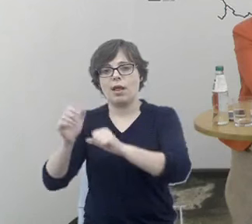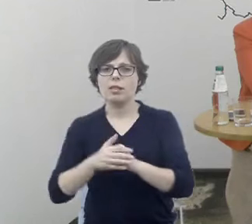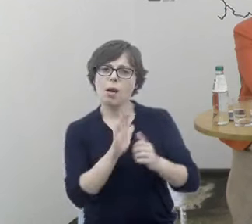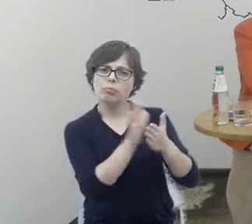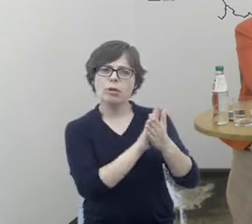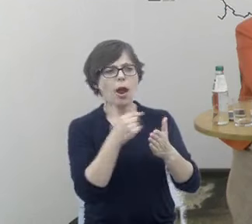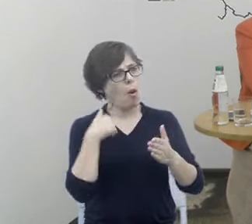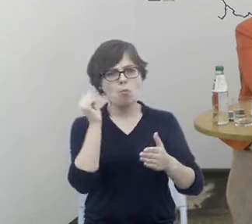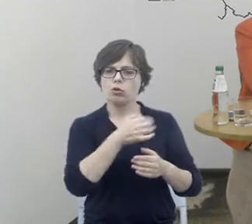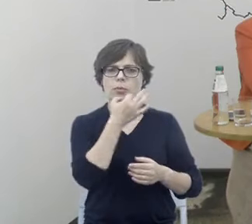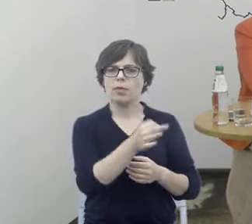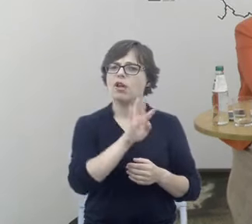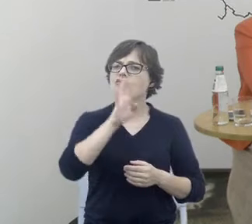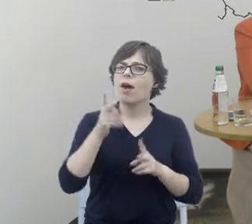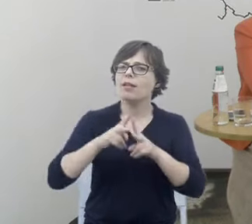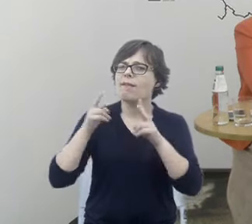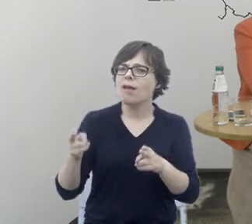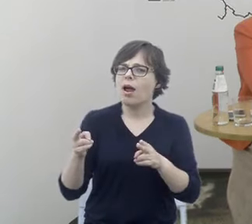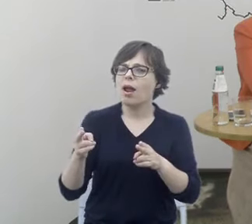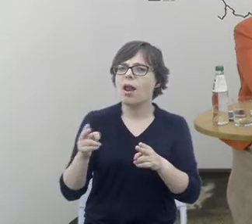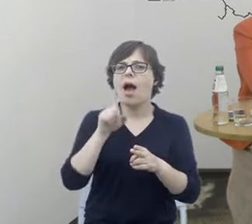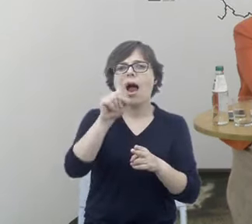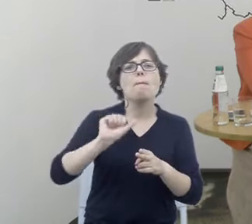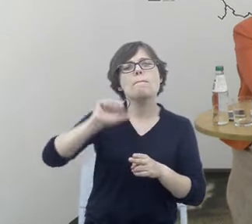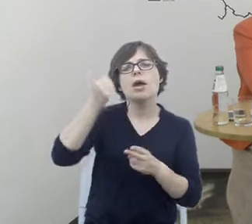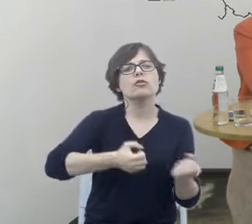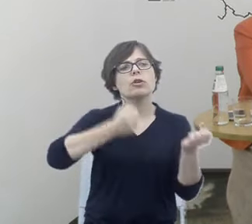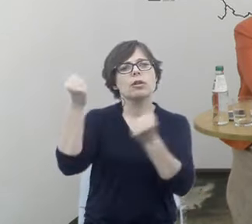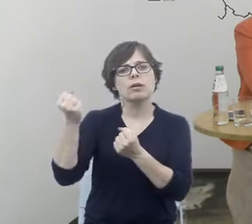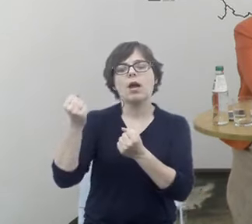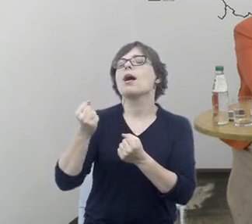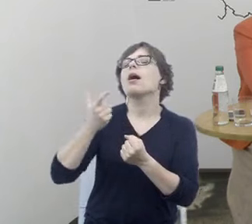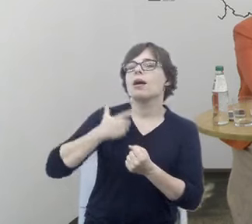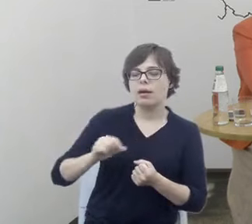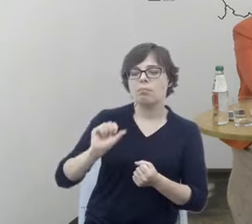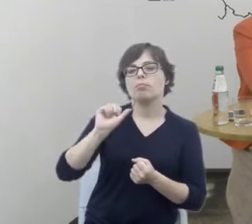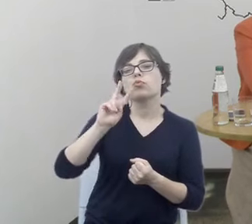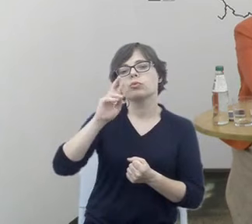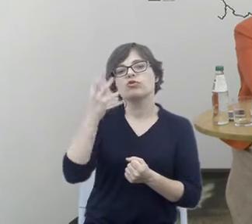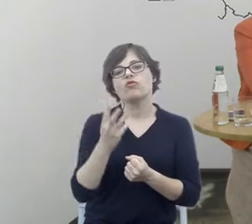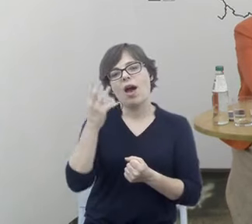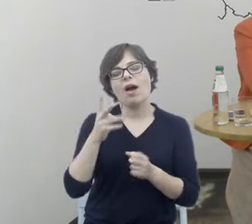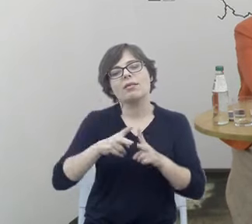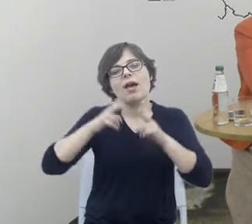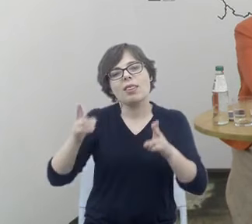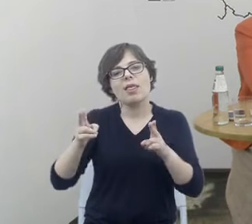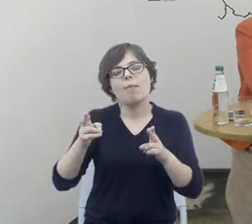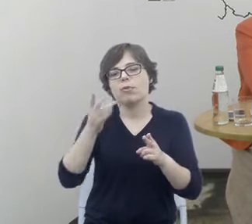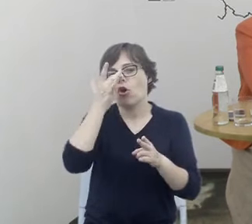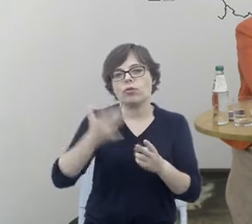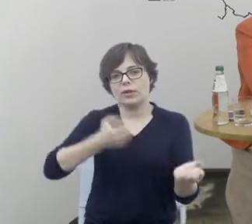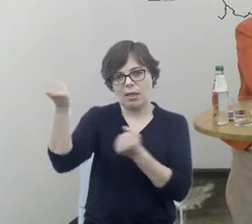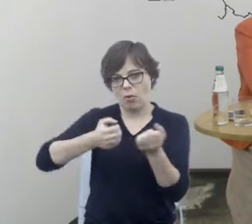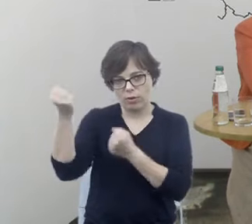zadać. Czwarta fala, ale pierwsze deportacje. Deportacji. Sowieckich. Tak, deportacji ale, sowieckich. Pierwsze trzy